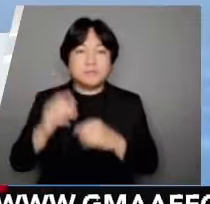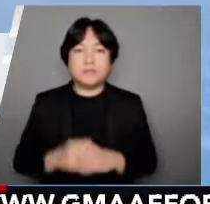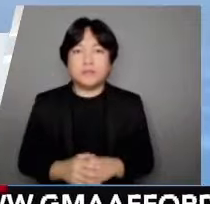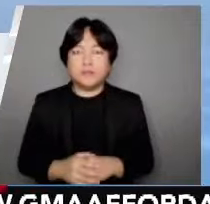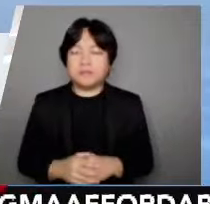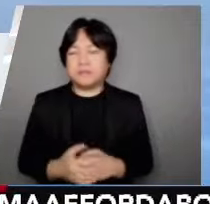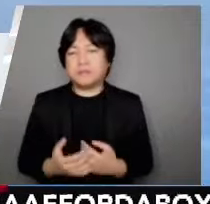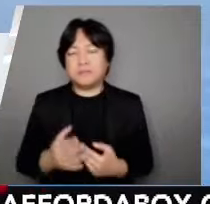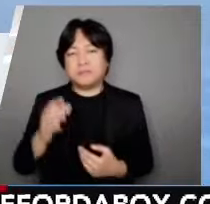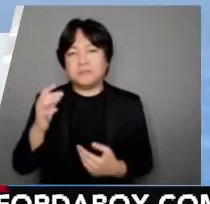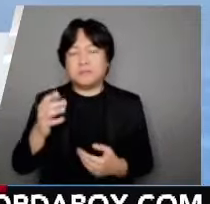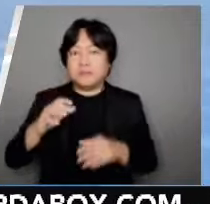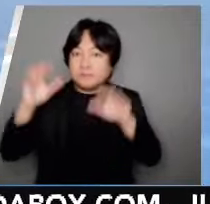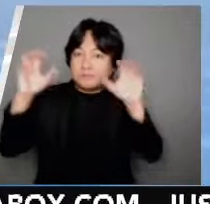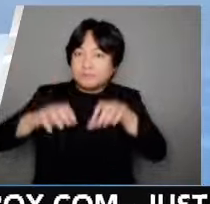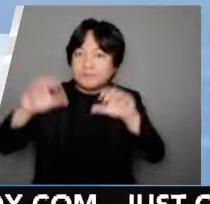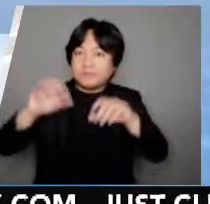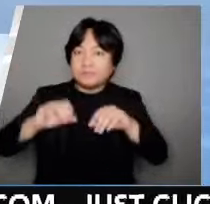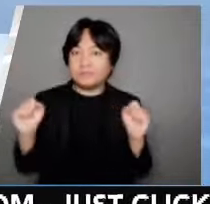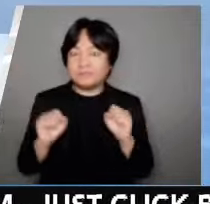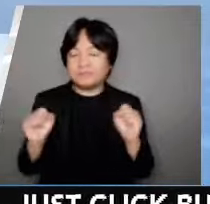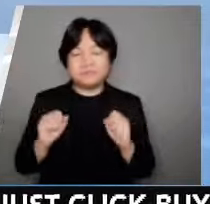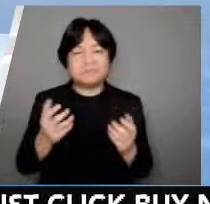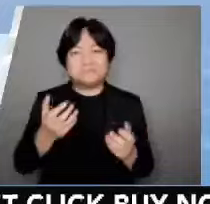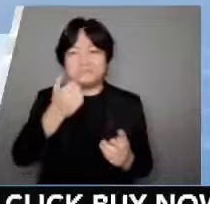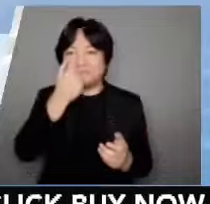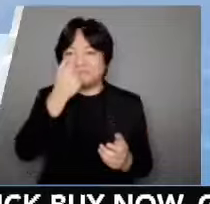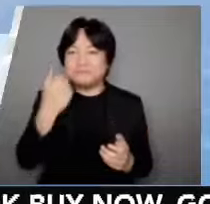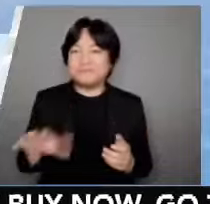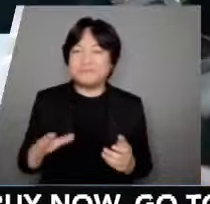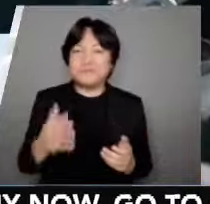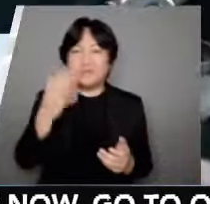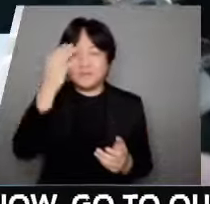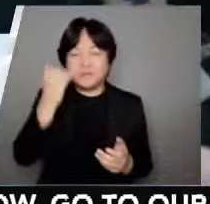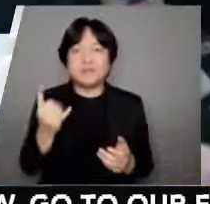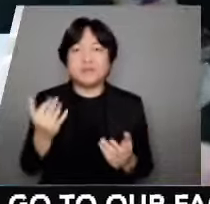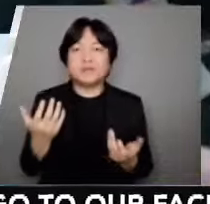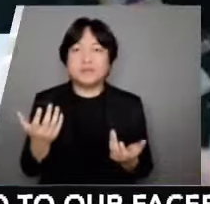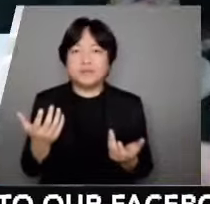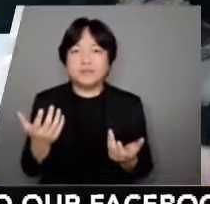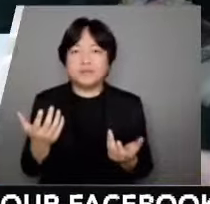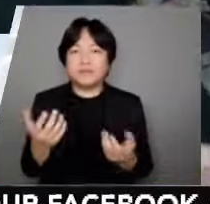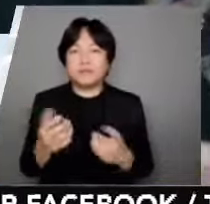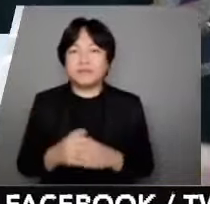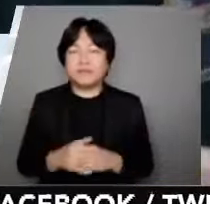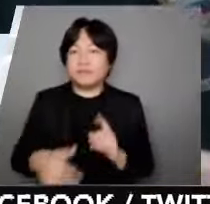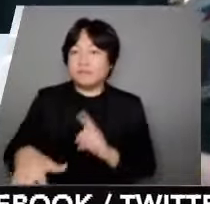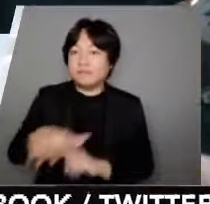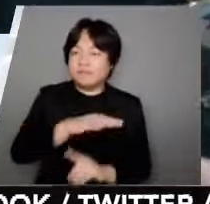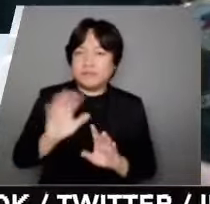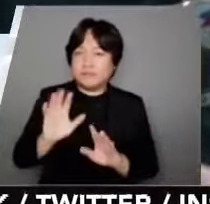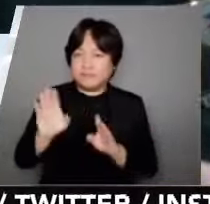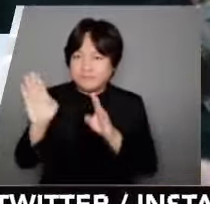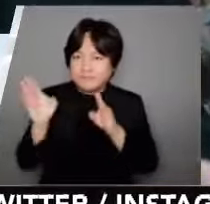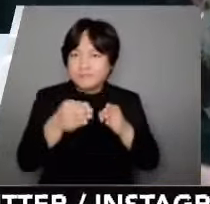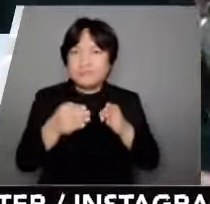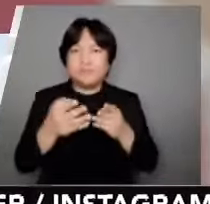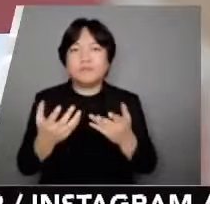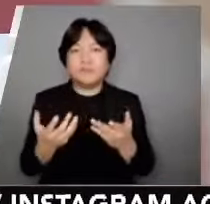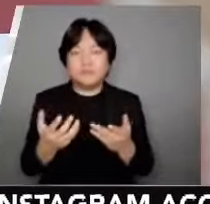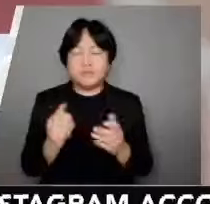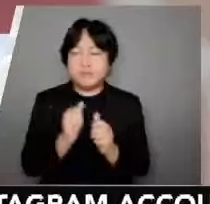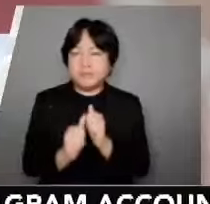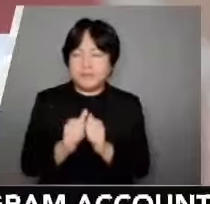parang lamig na kami, pero wala ka nang pakialam kung ano yung nafe-feel mo sa surroundings mo. It's just your heart beating na para sa Pilipinas